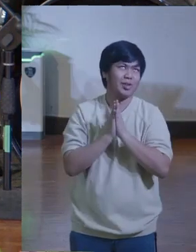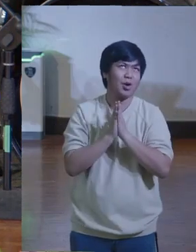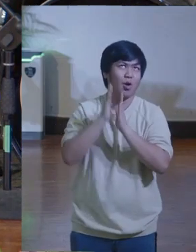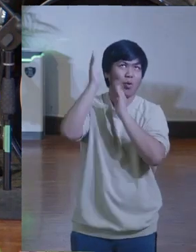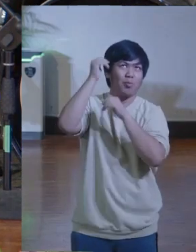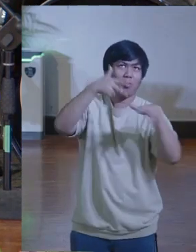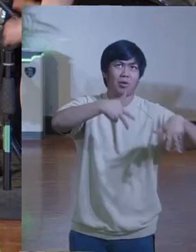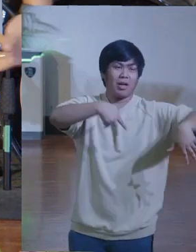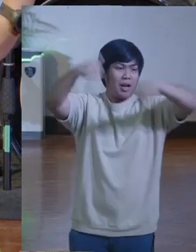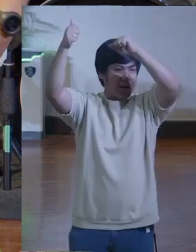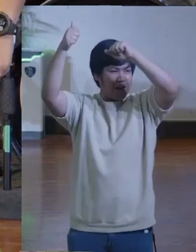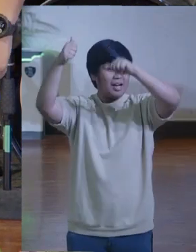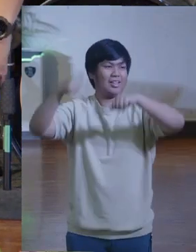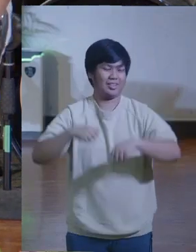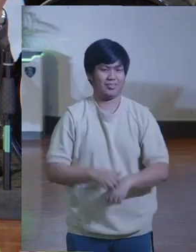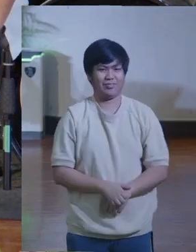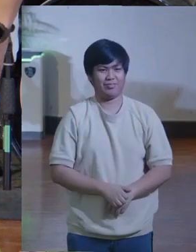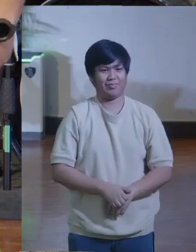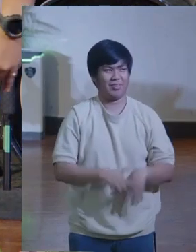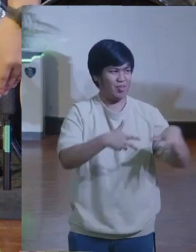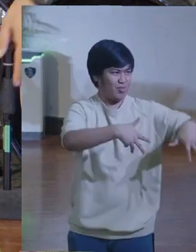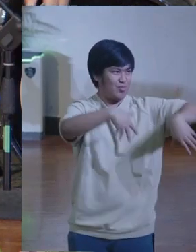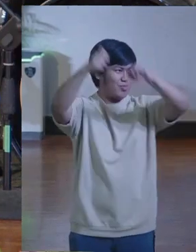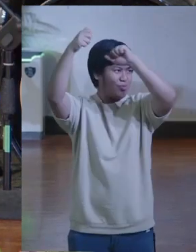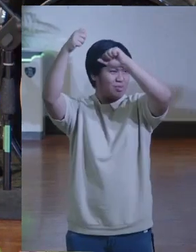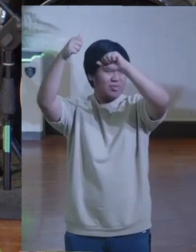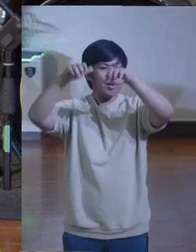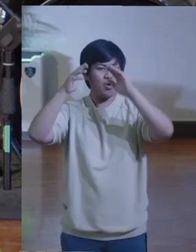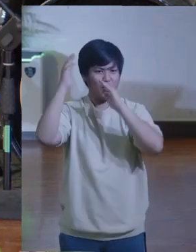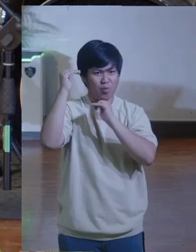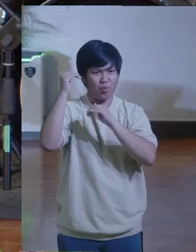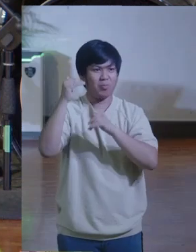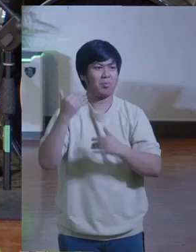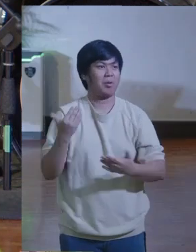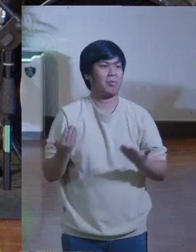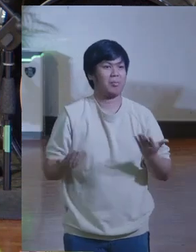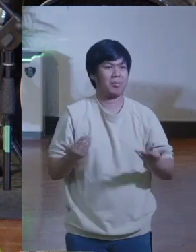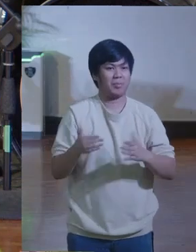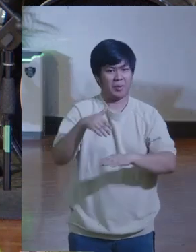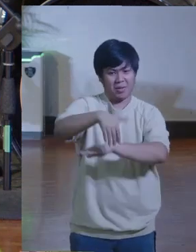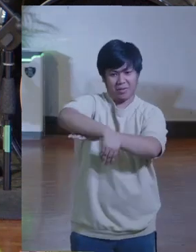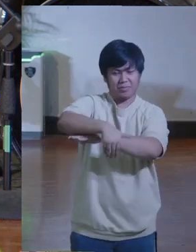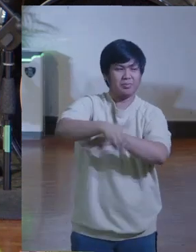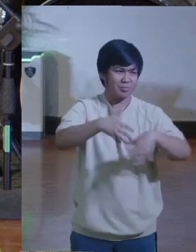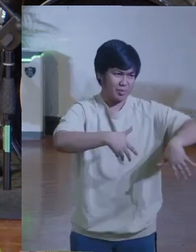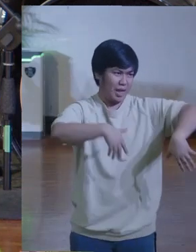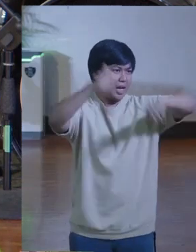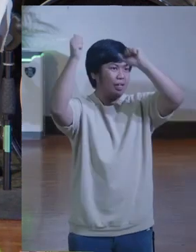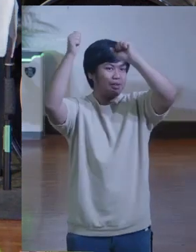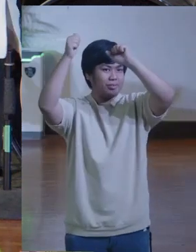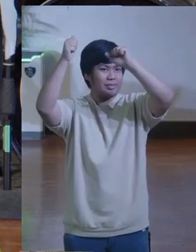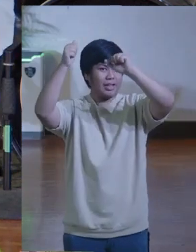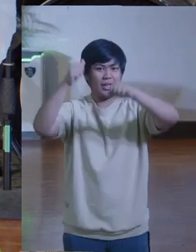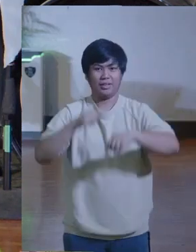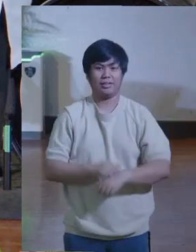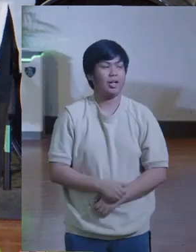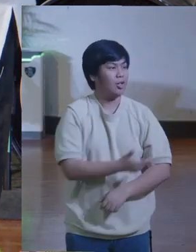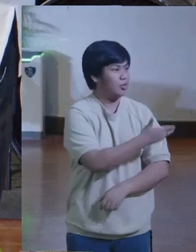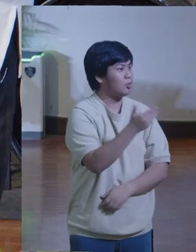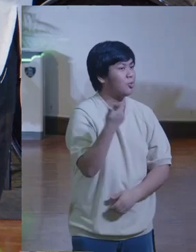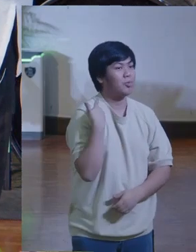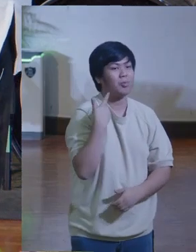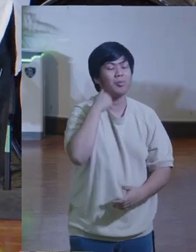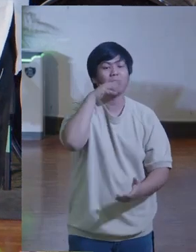No? Na sana abutan na tayo ng rapture. Sana mamayang gabi rapture na. No? Yung mga wala pang asawa sa